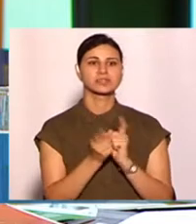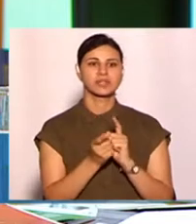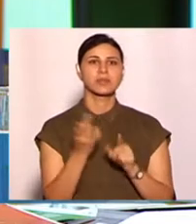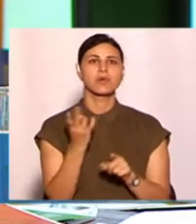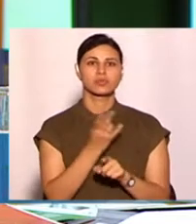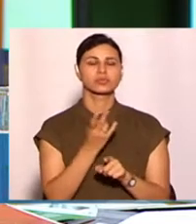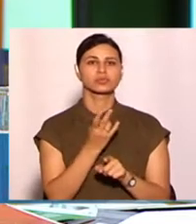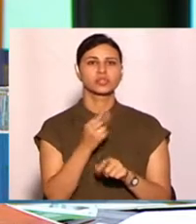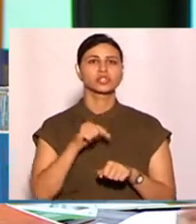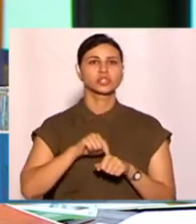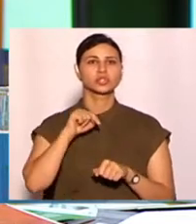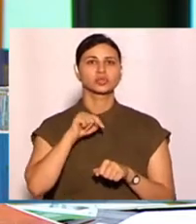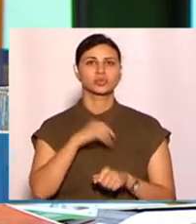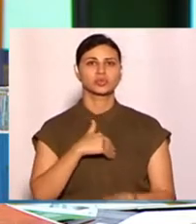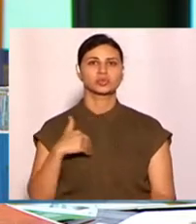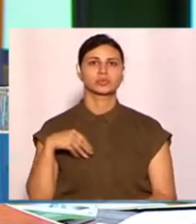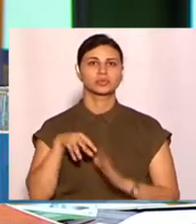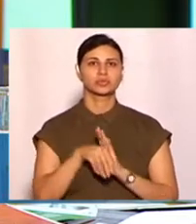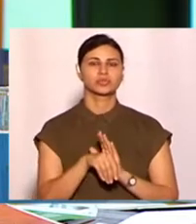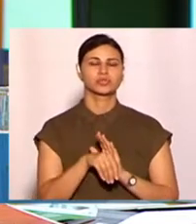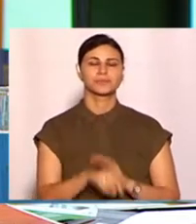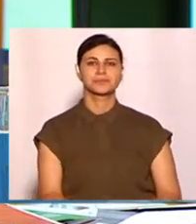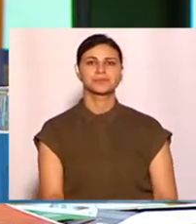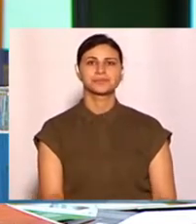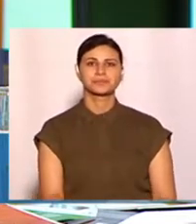უნდა იგრძნოთ სარძევე ჯირკვალში.